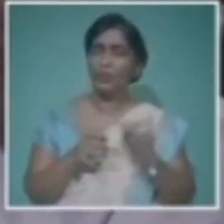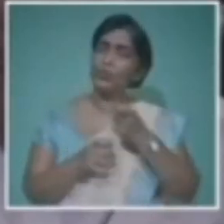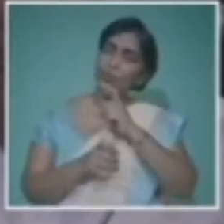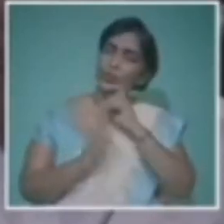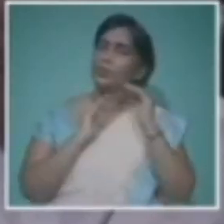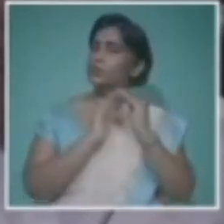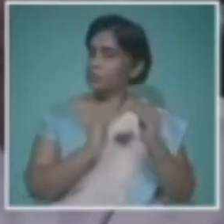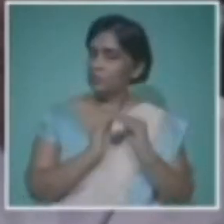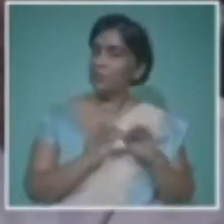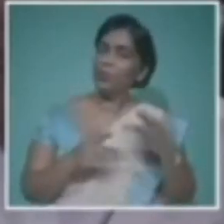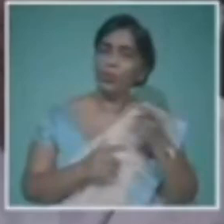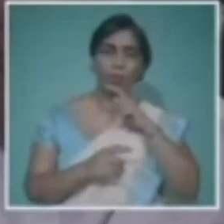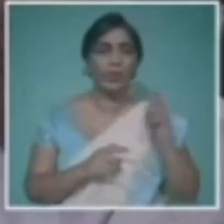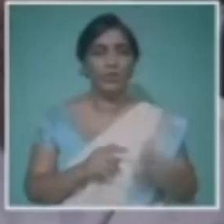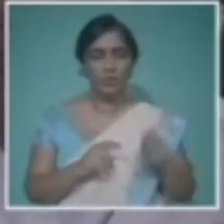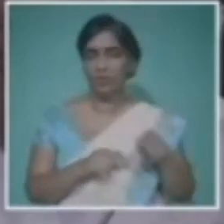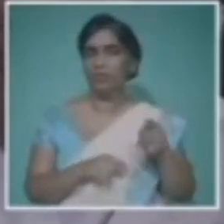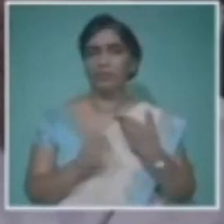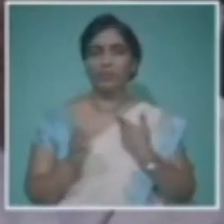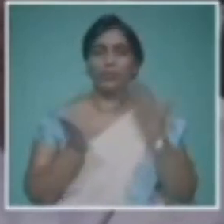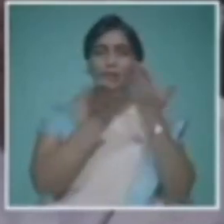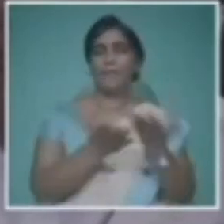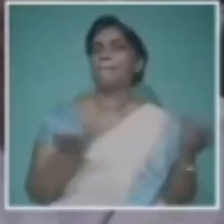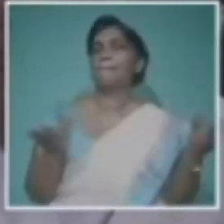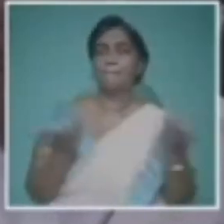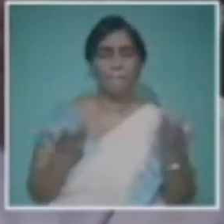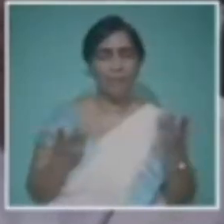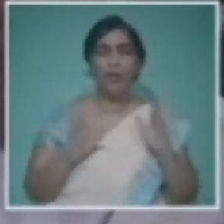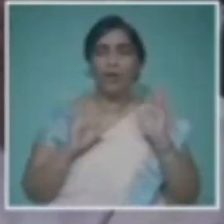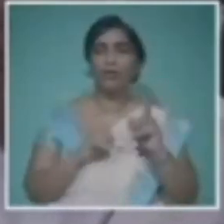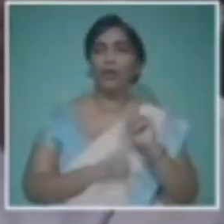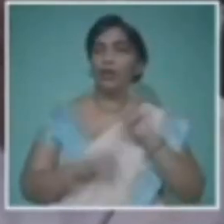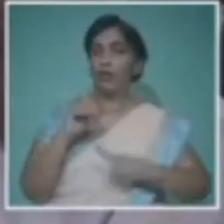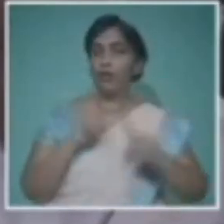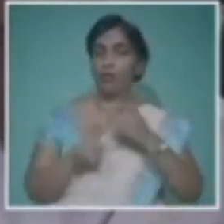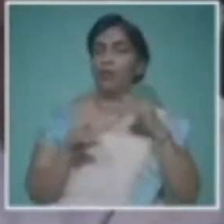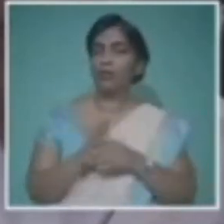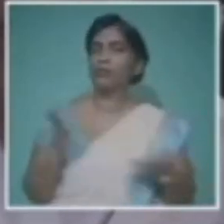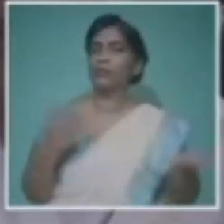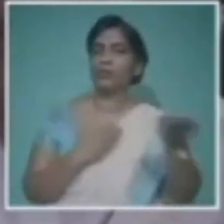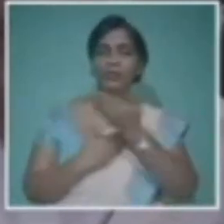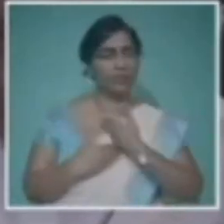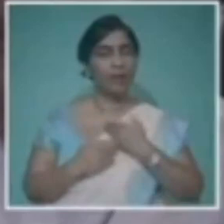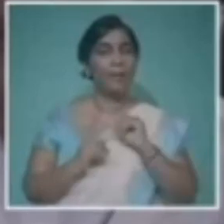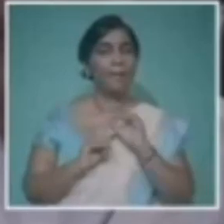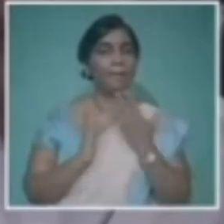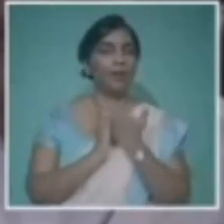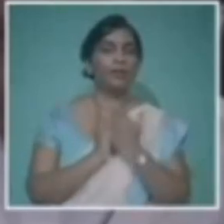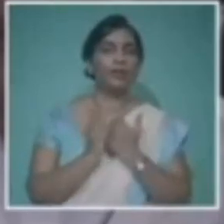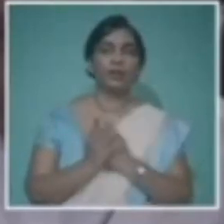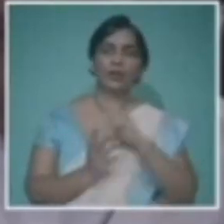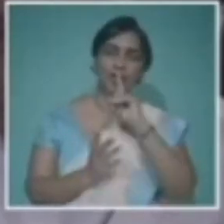අධිකරණයක හෝ විනිශ්චය අධිකරණයකට ඉදිරිපත් කළ නොහැකිය එනම් පාර්ලිමේන්තුවේ ඉඳ අපි ප්‍රතිපත්ති කියන්න